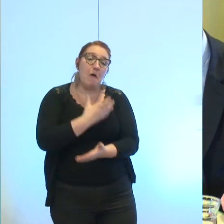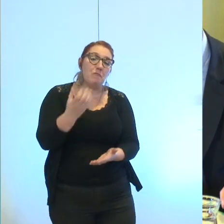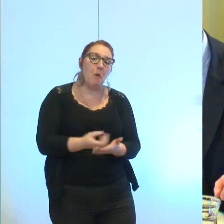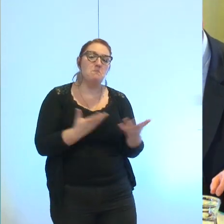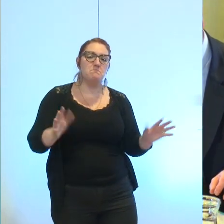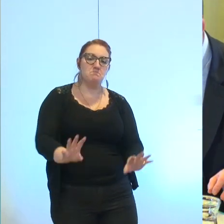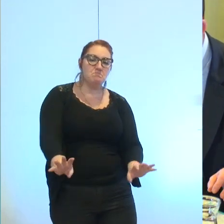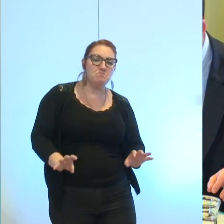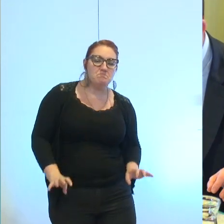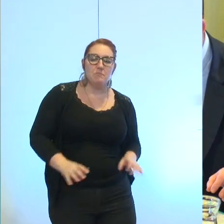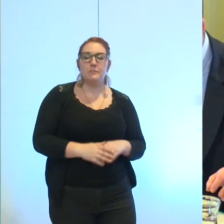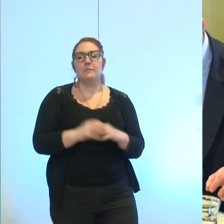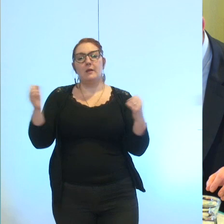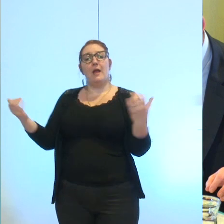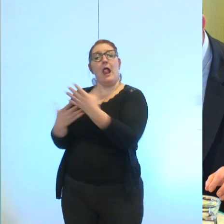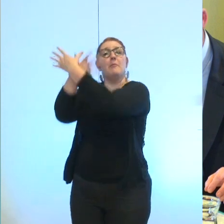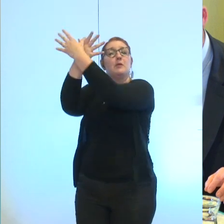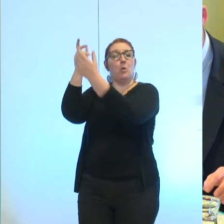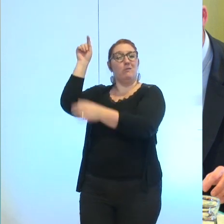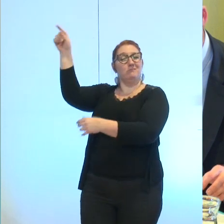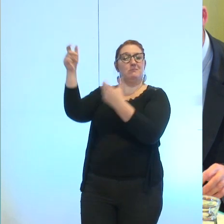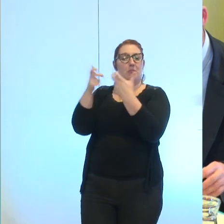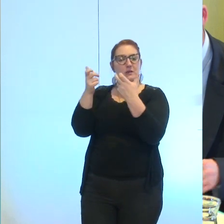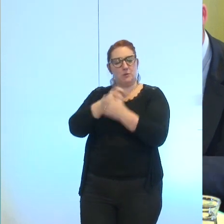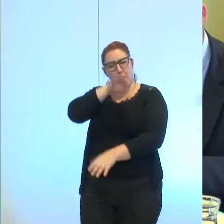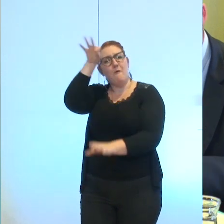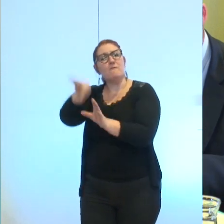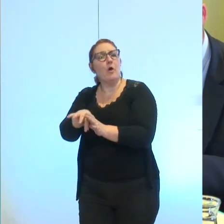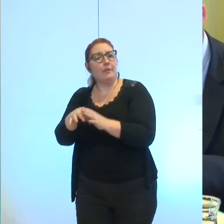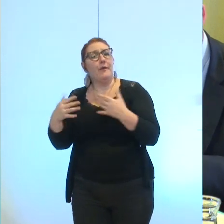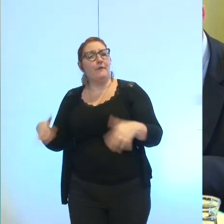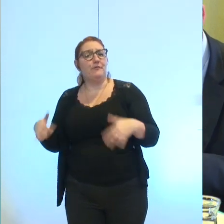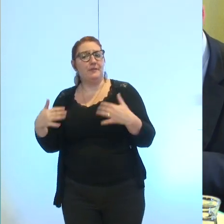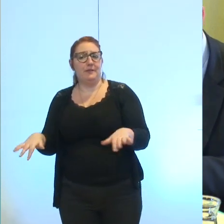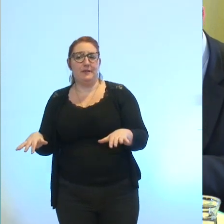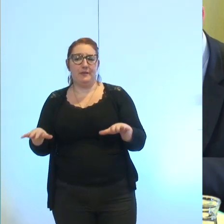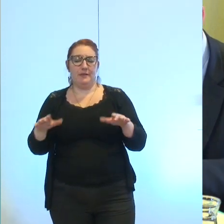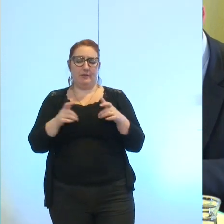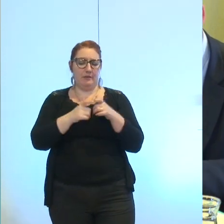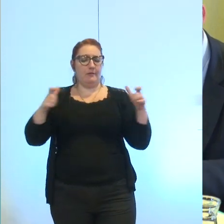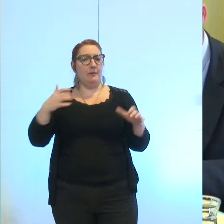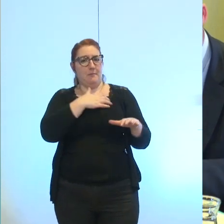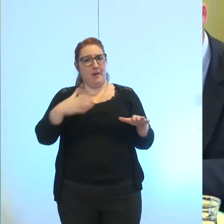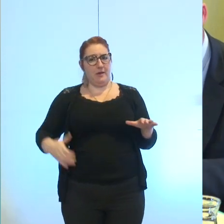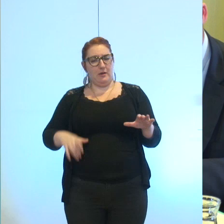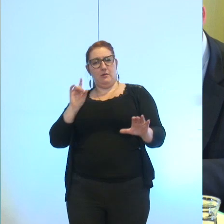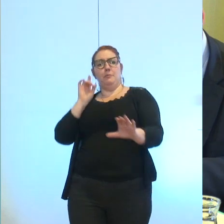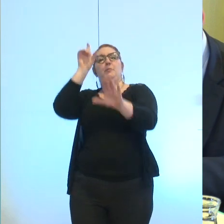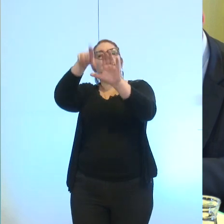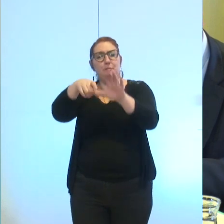à la Métro par exemple vous avez voté la présence de notre collectivité au